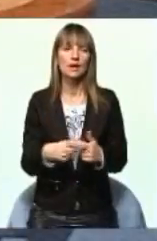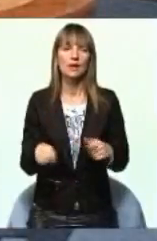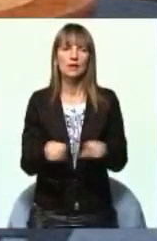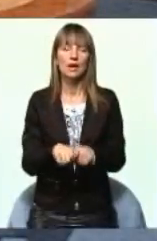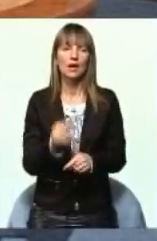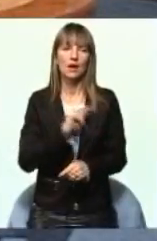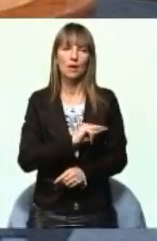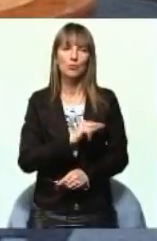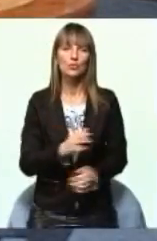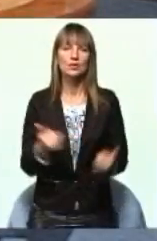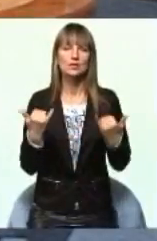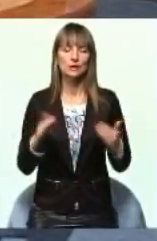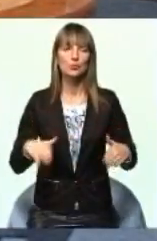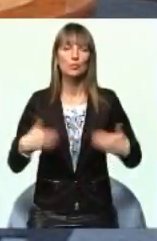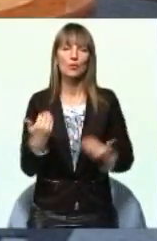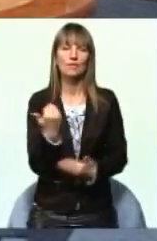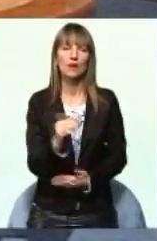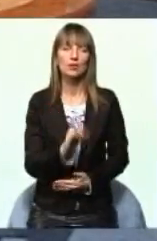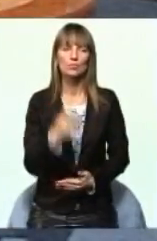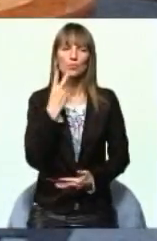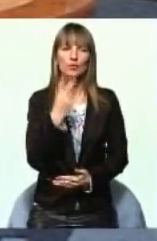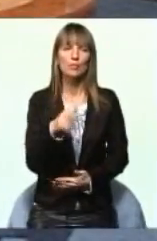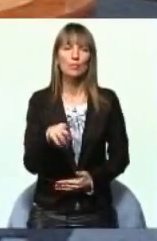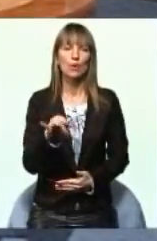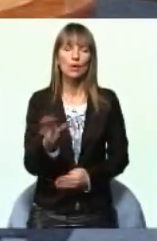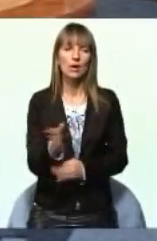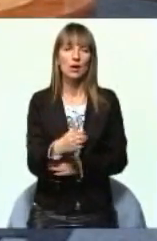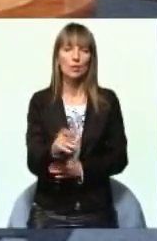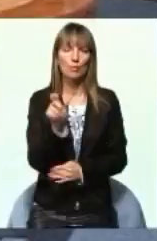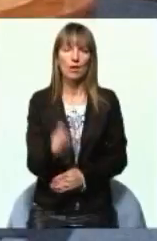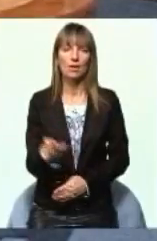роботою та рибалка. Ну а зараз пропоную вам, малята, подивитися про рибалку.